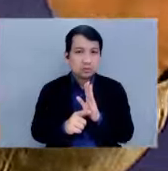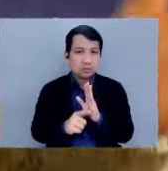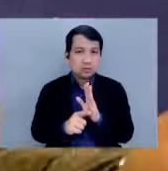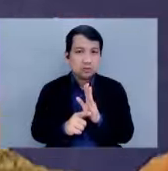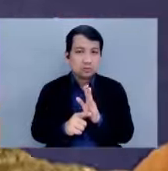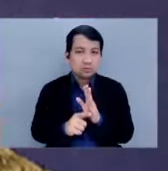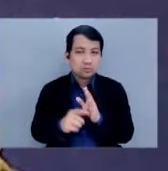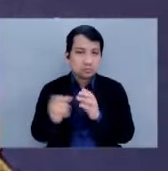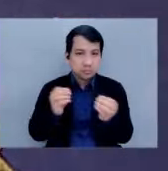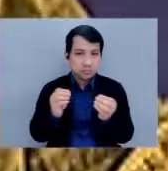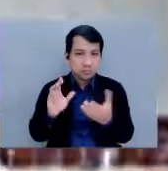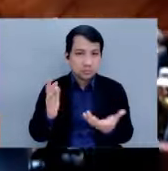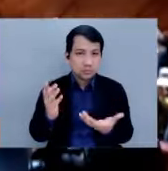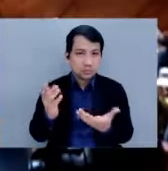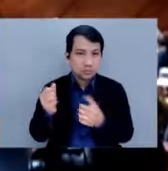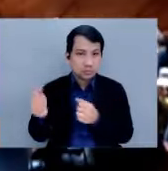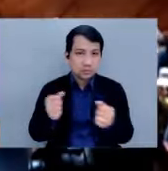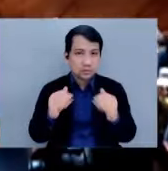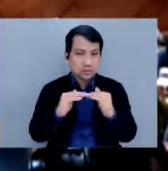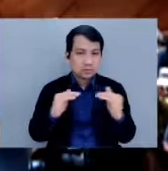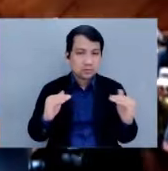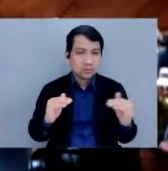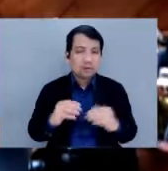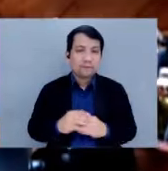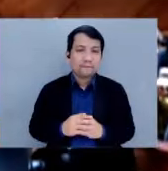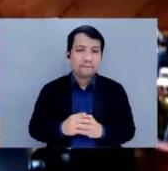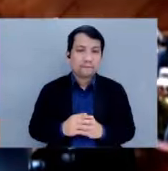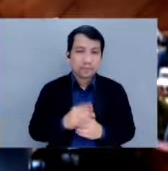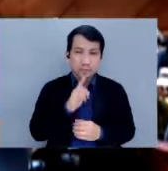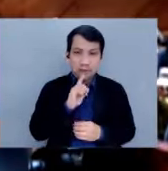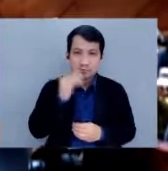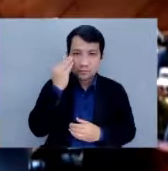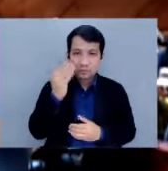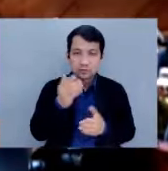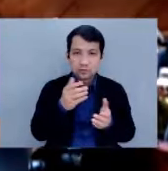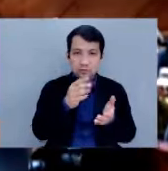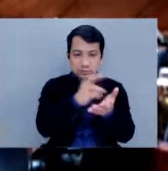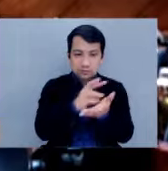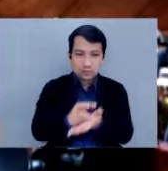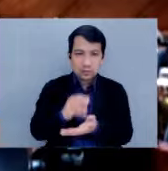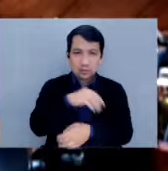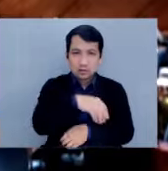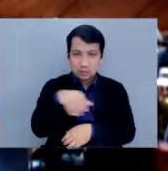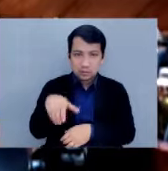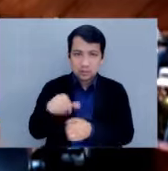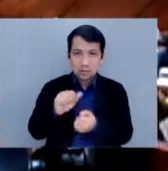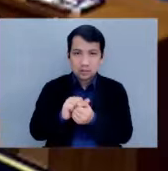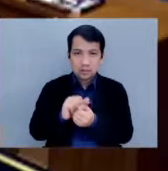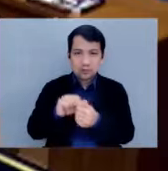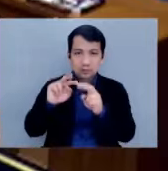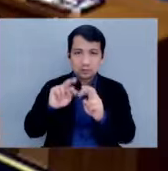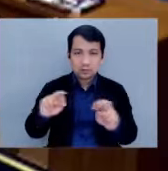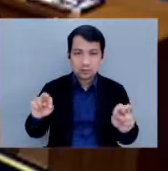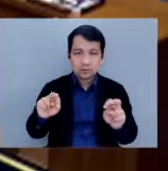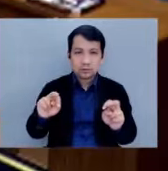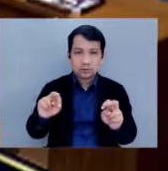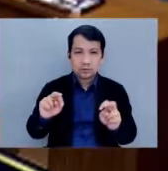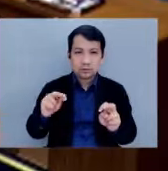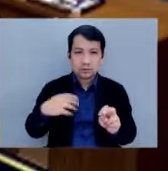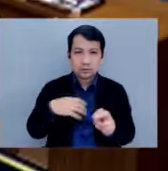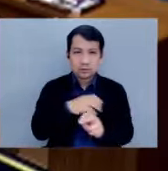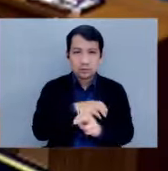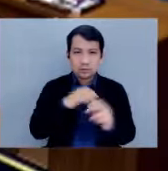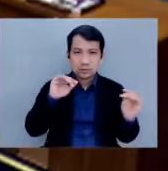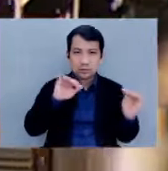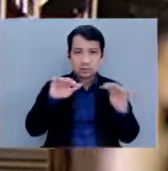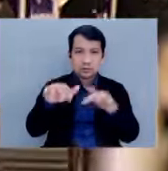operational to strategic level. Kabilang sa mga strategic location ang Cagayan, kung saan pinaiimbestigahan ng kamera ang pagdagsa ng mga estudyanteng